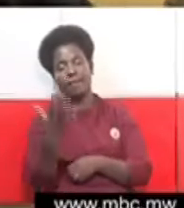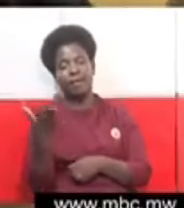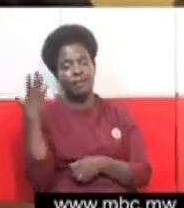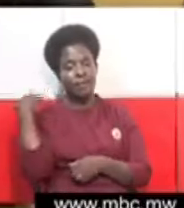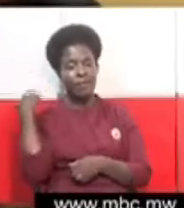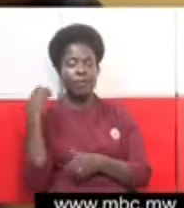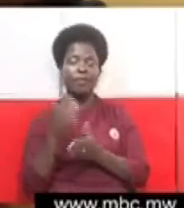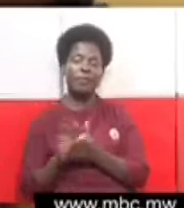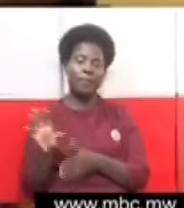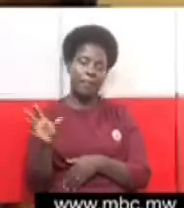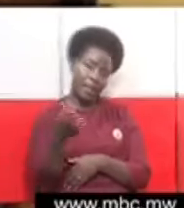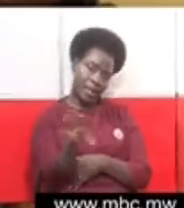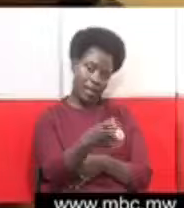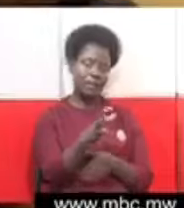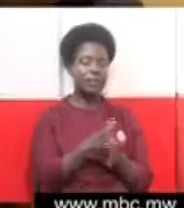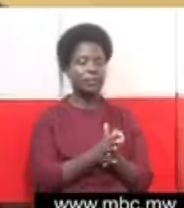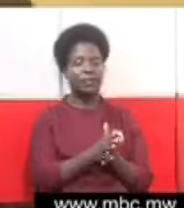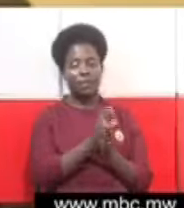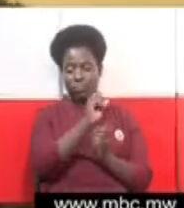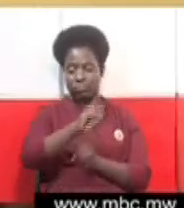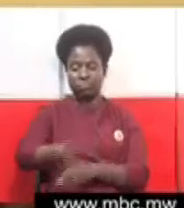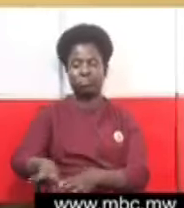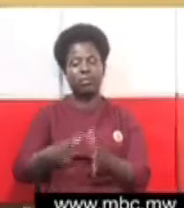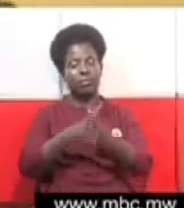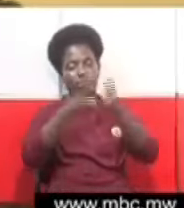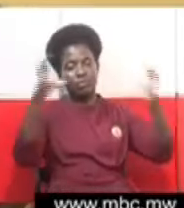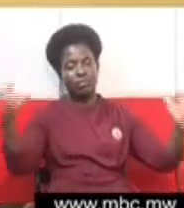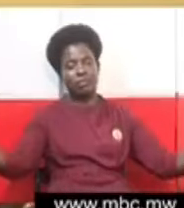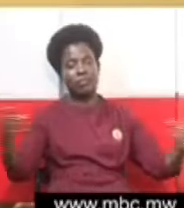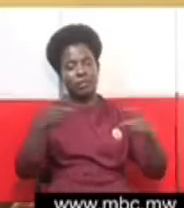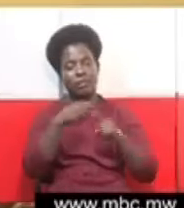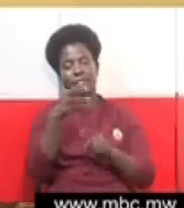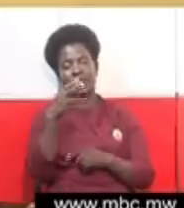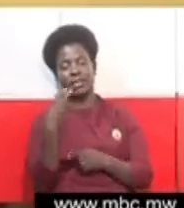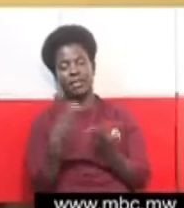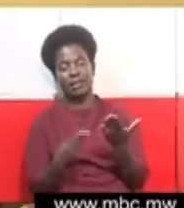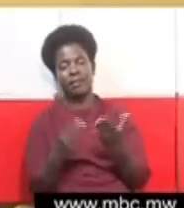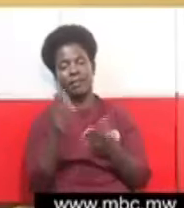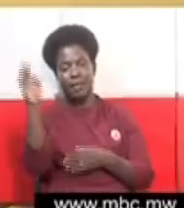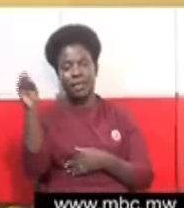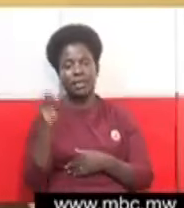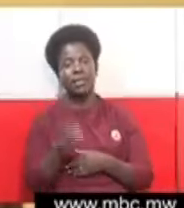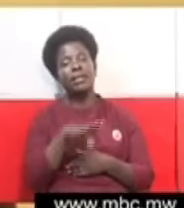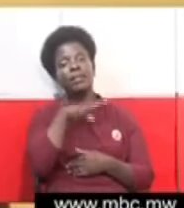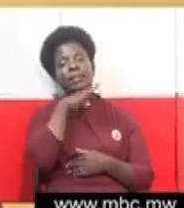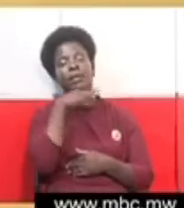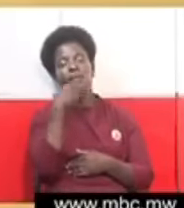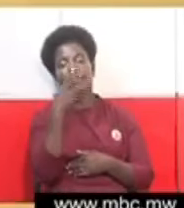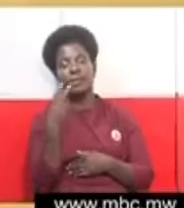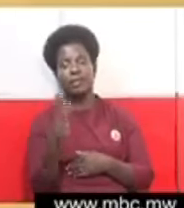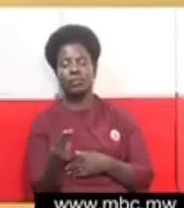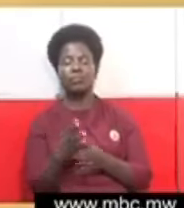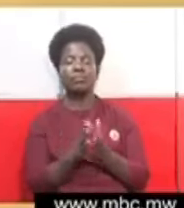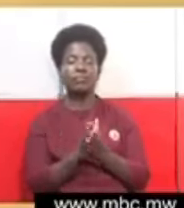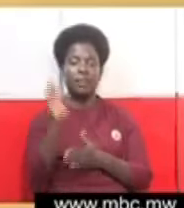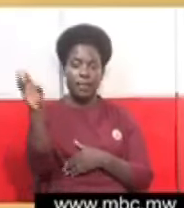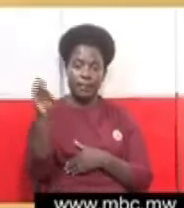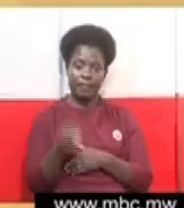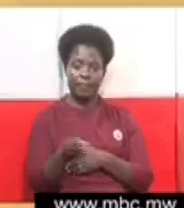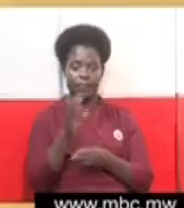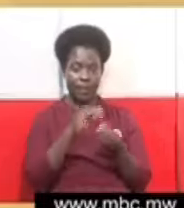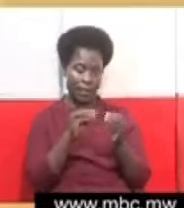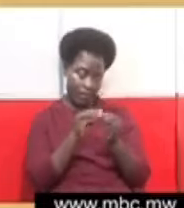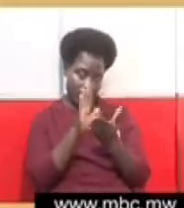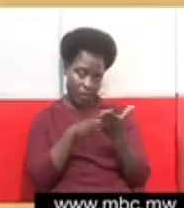madzi otayika akhala kuchuluka kuchoka pa 37% kufika pa 52%. Iwo ati izi zili nchomwechi kamba kakukula